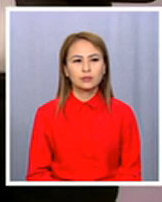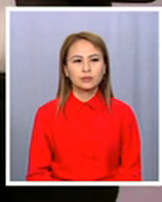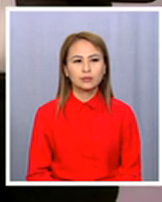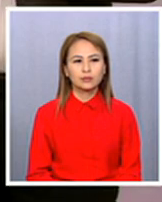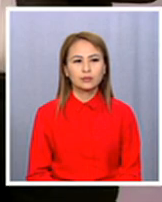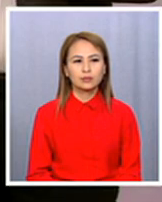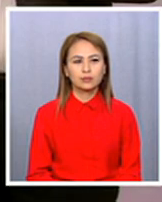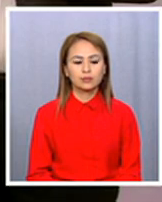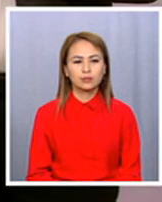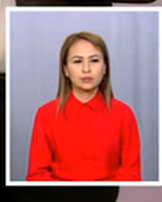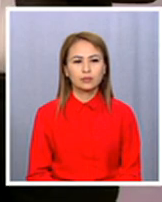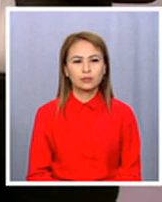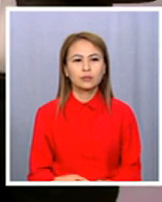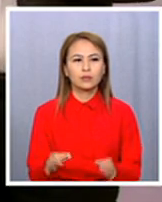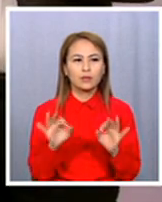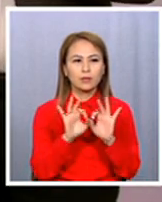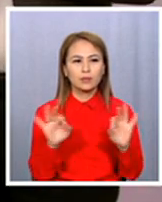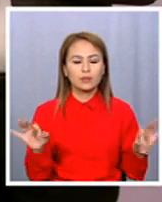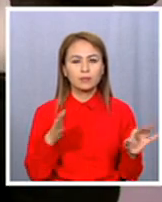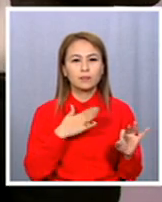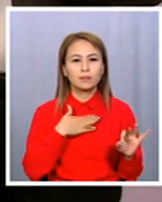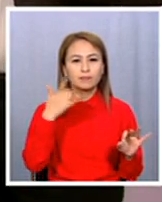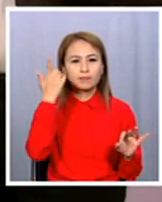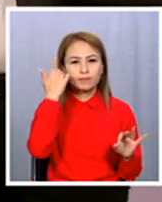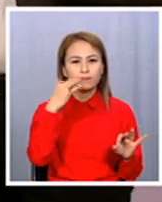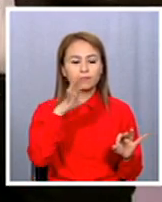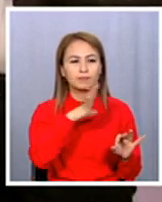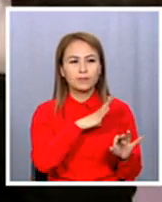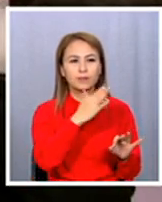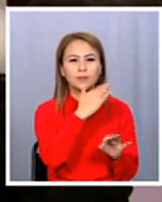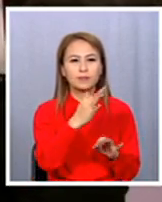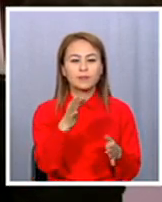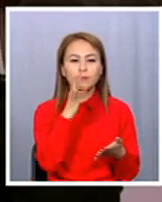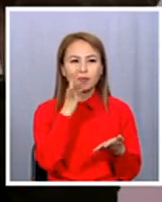ойланайық. Тамаша балалар, мен білгенмін сендердің жауап беретіндеріңе.